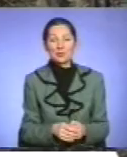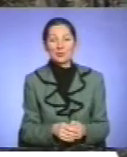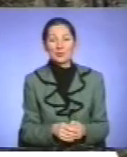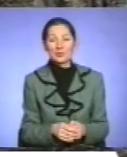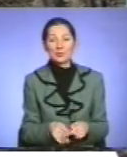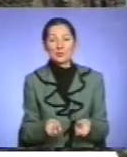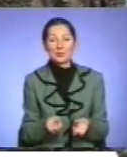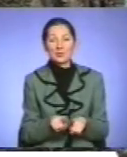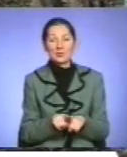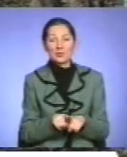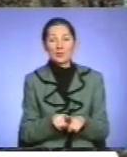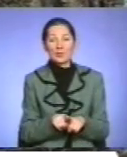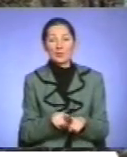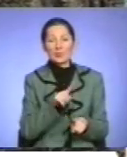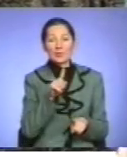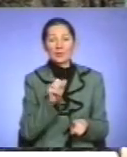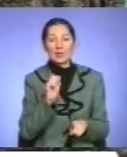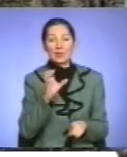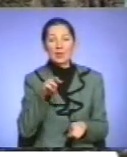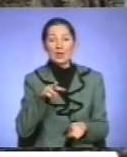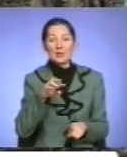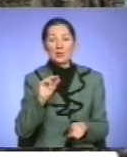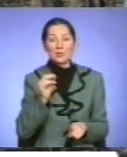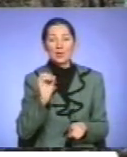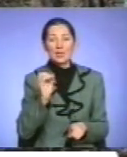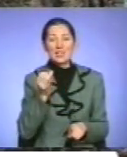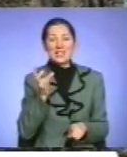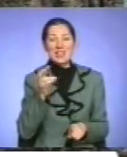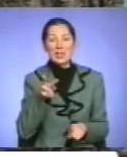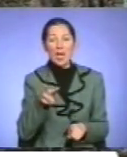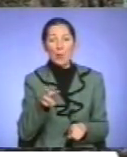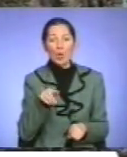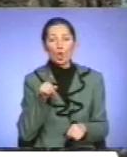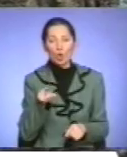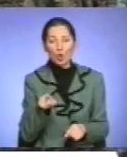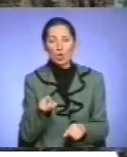так, засміченим. І тоді...